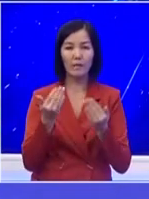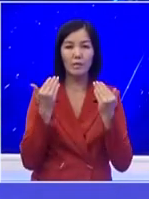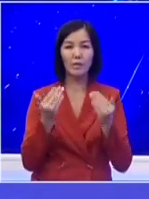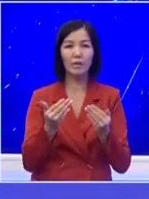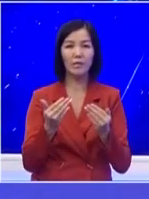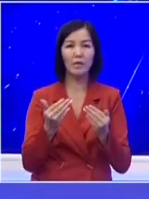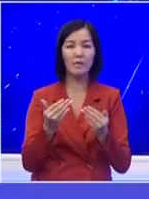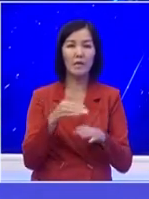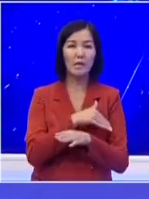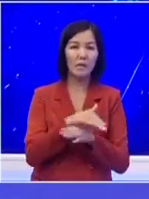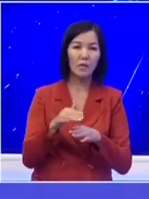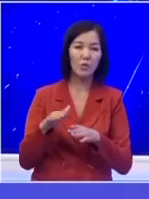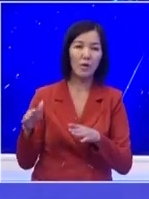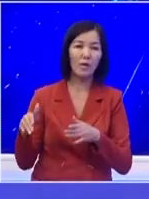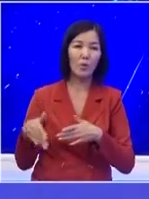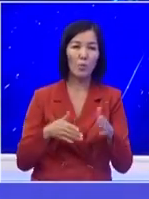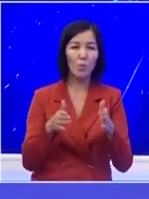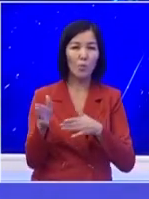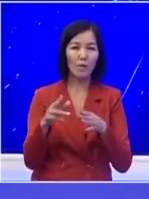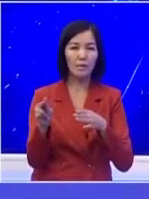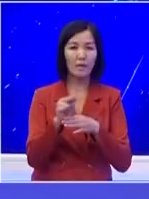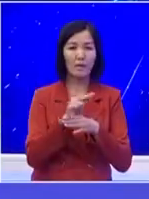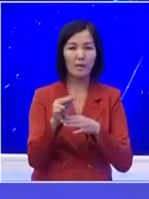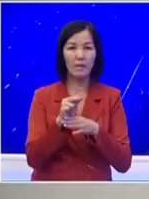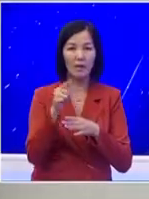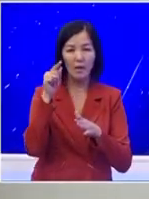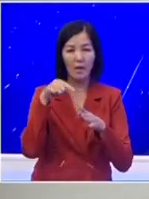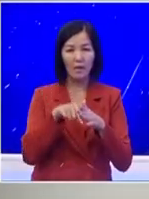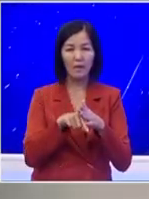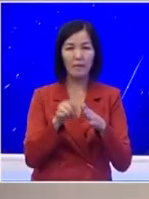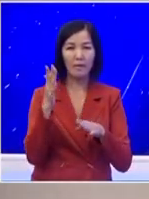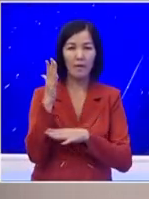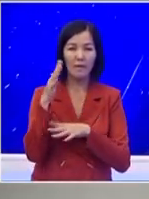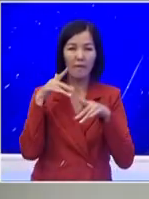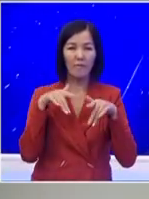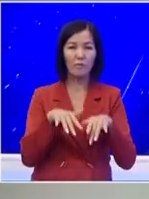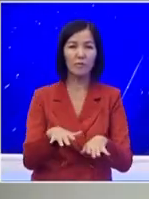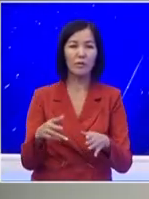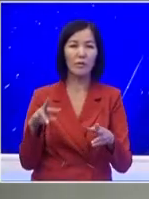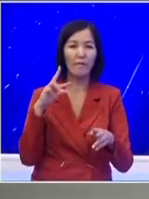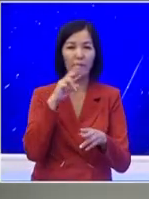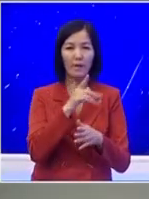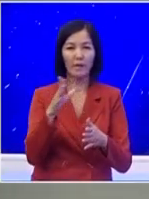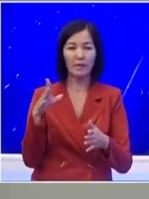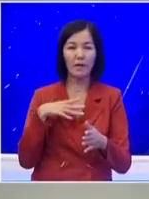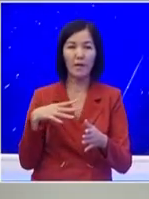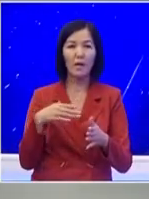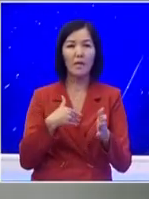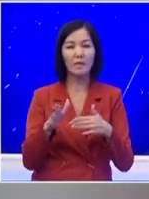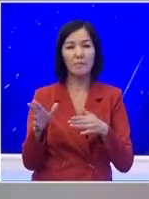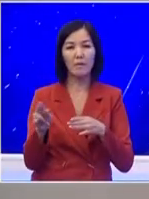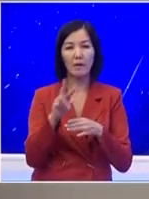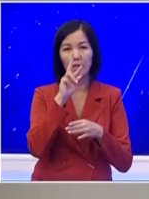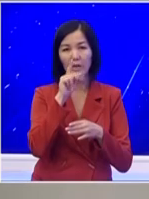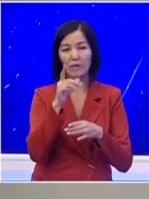аллеи, улицы, подрядчики наносят непоправимый урон корневой системе зеленых насаждений. Исправляют ошибки лишь после того, как пользователи